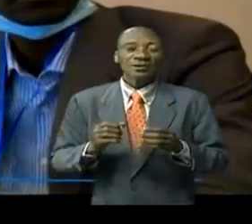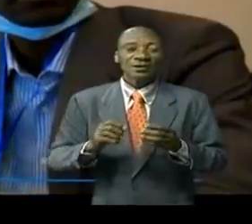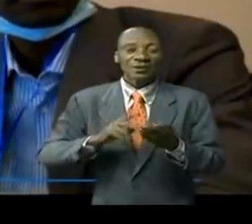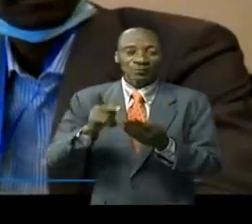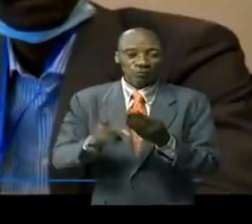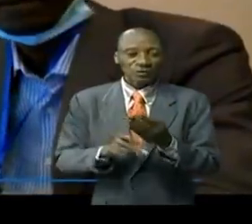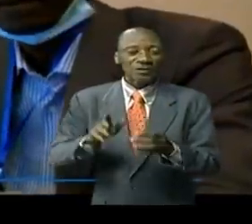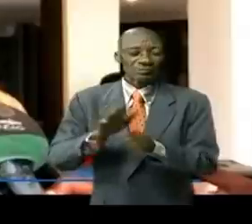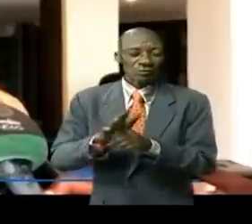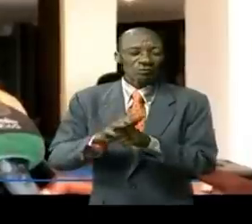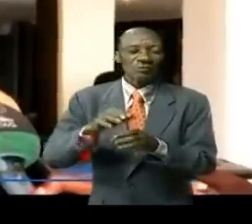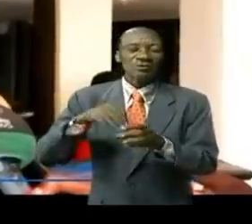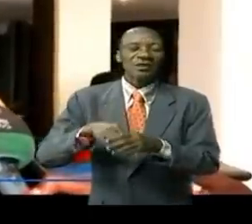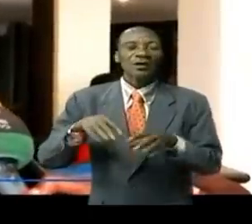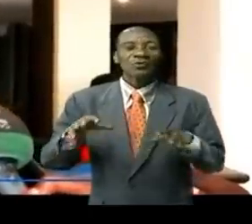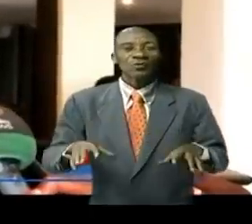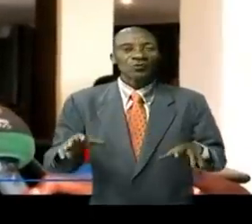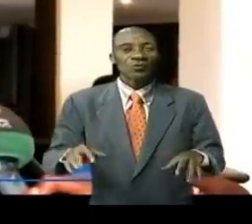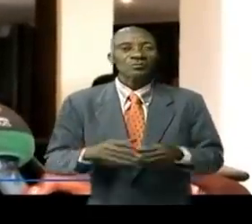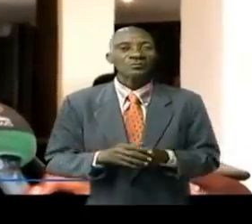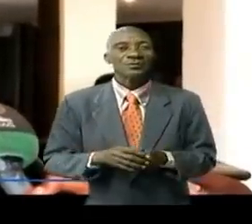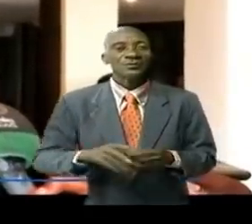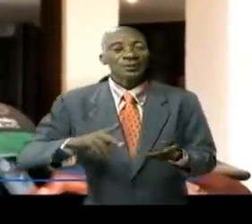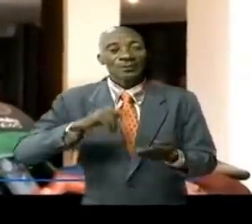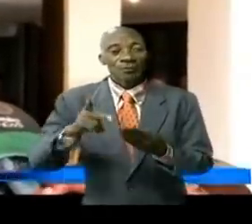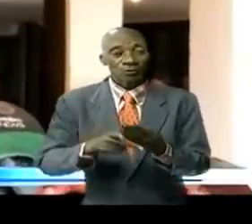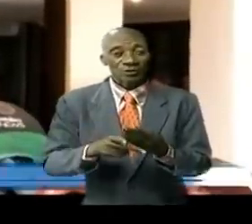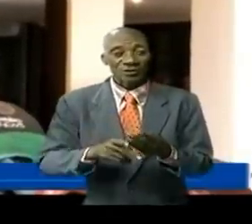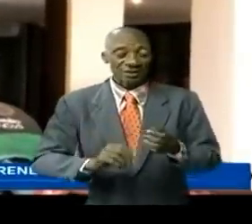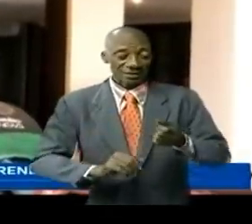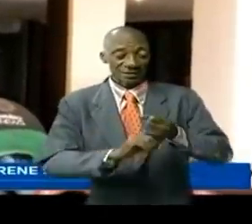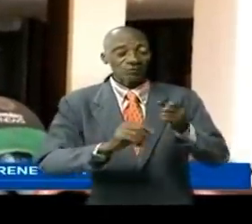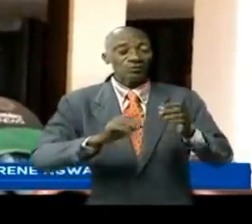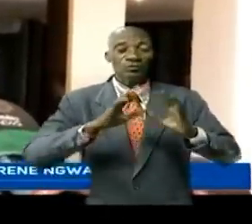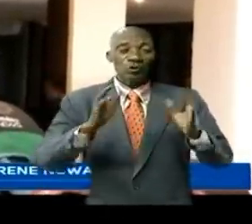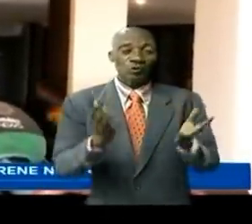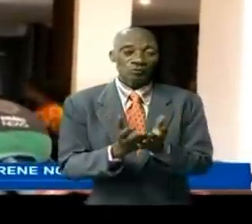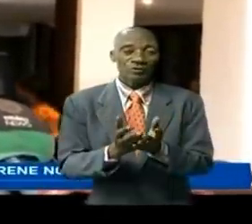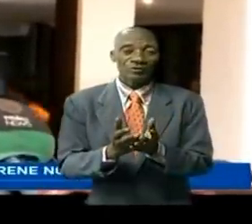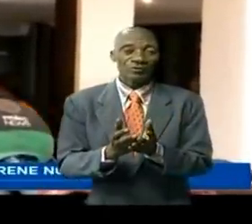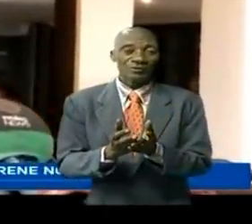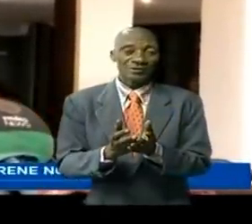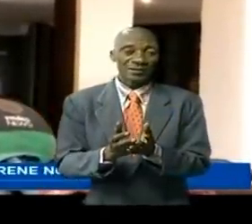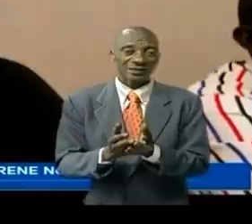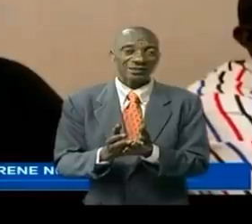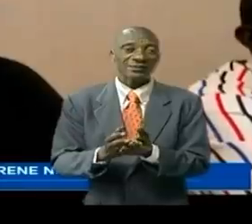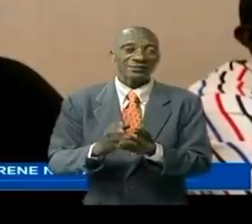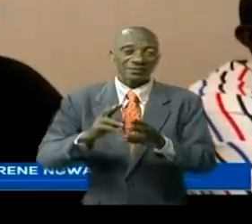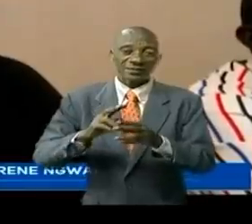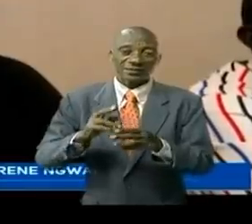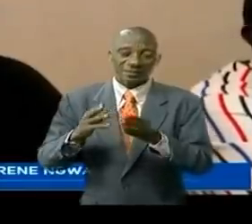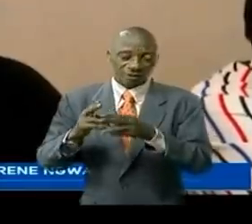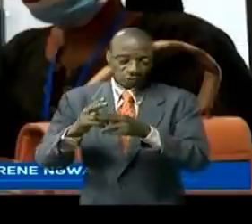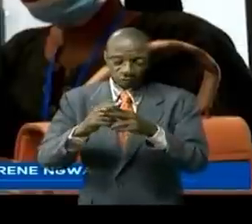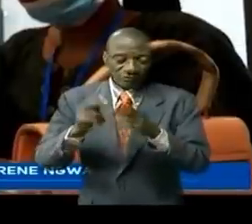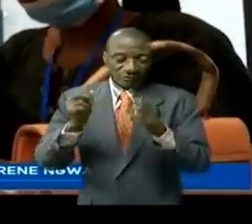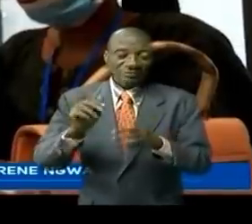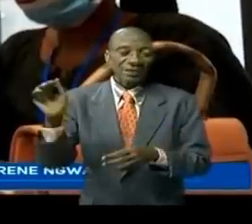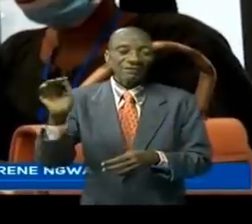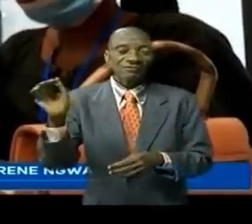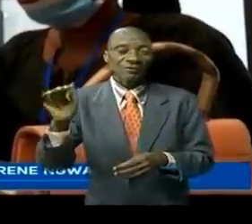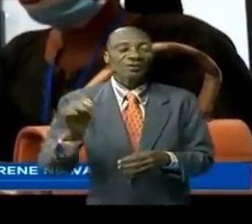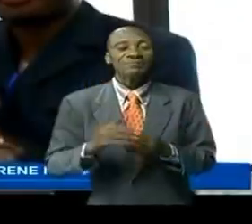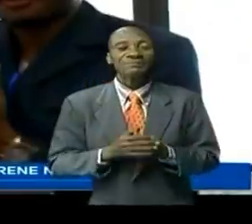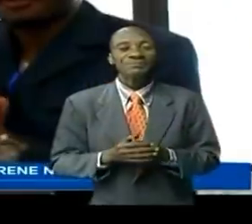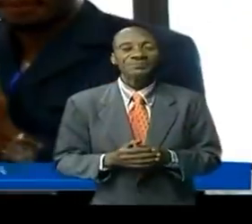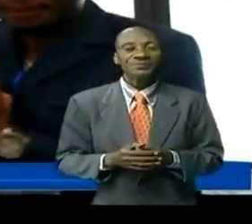RDC. C'est un projet d'appui aux communautés dépendantes de la forêt pour la gestion